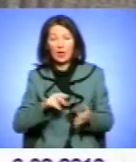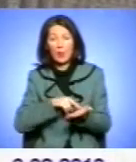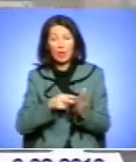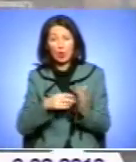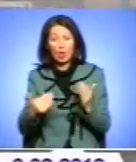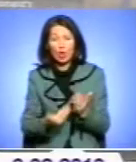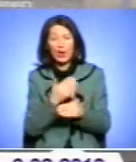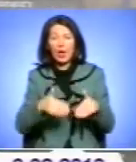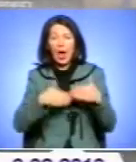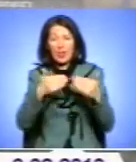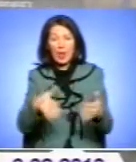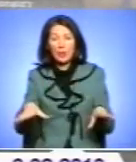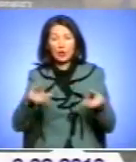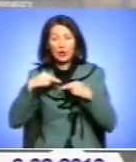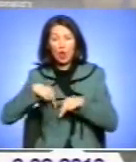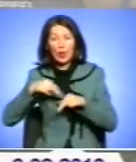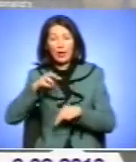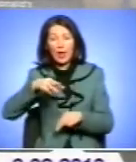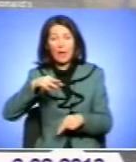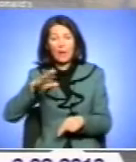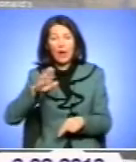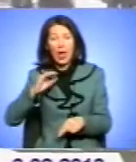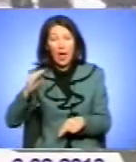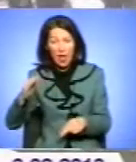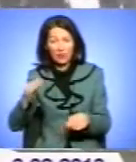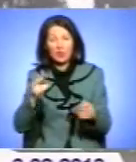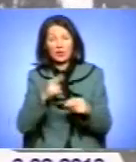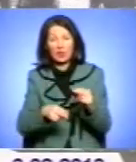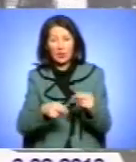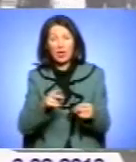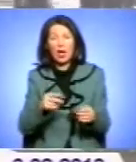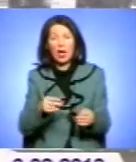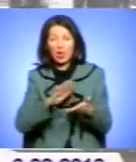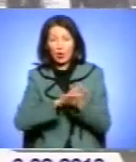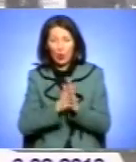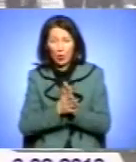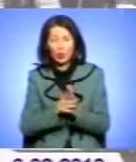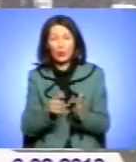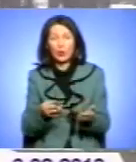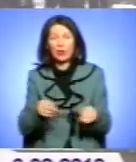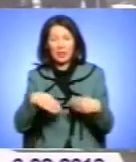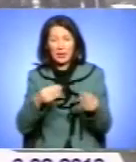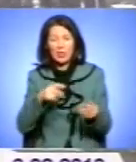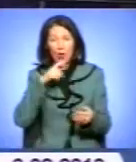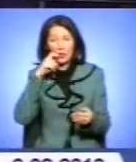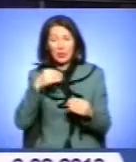МВФ завершиться підписанням угоди про надання Україні 15 мільярдів доларів кредиту.